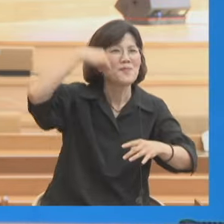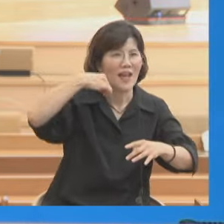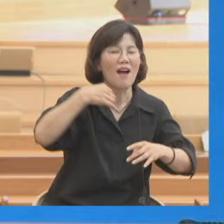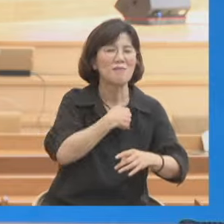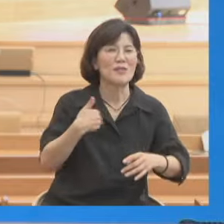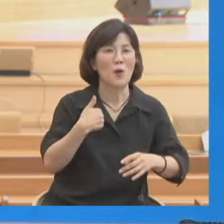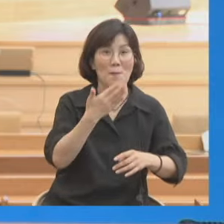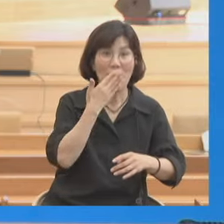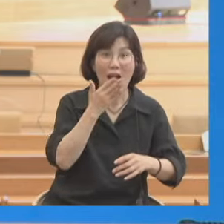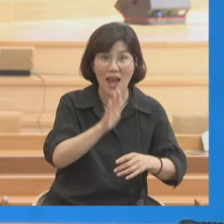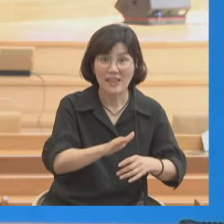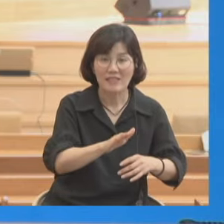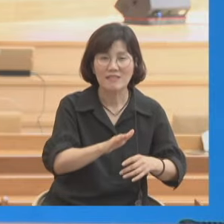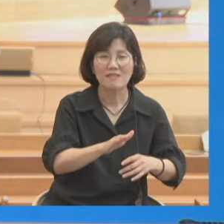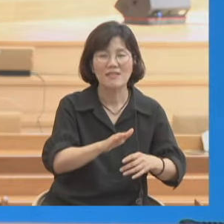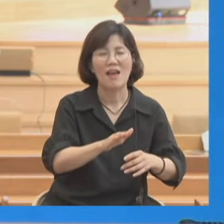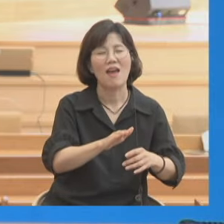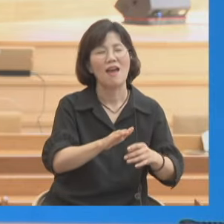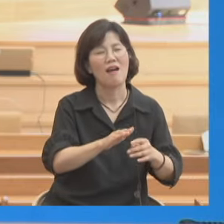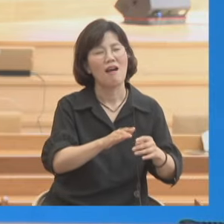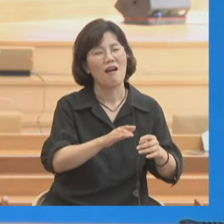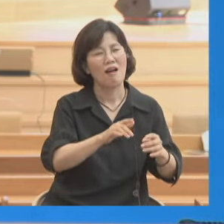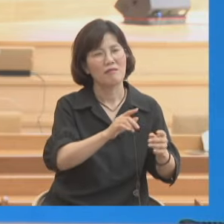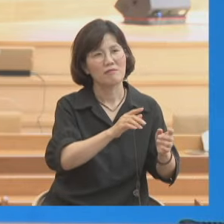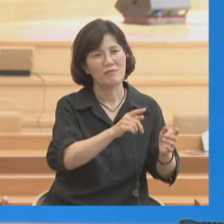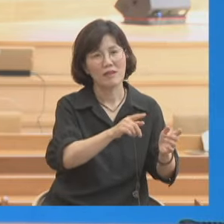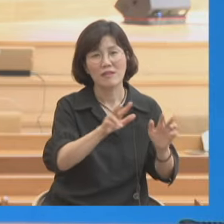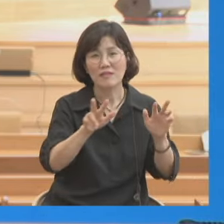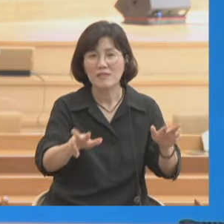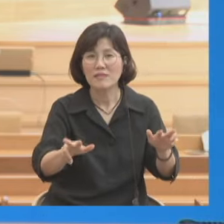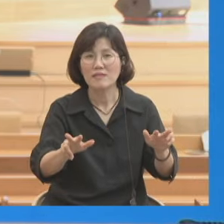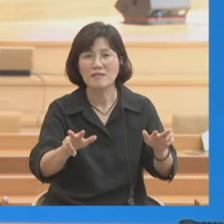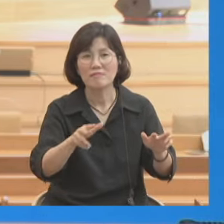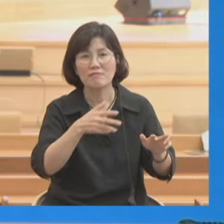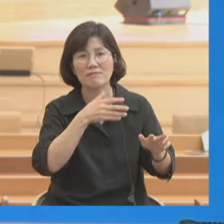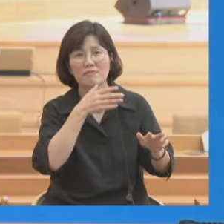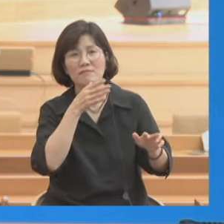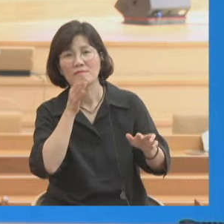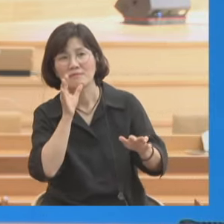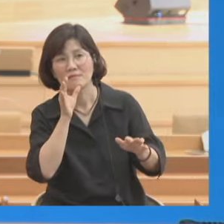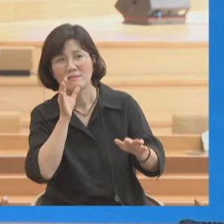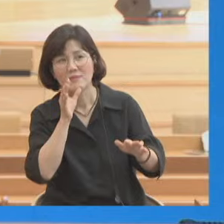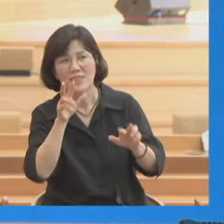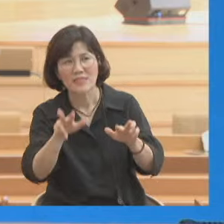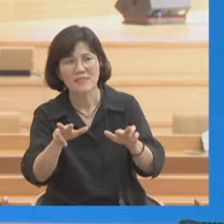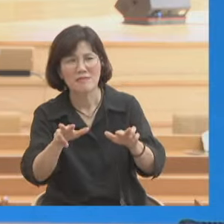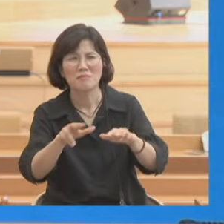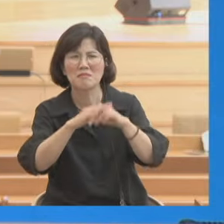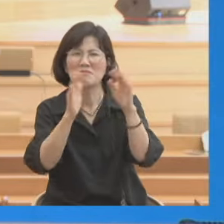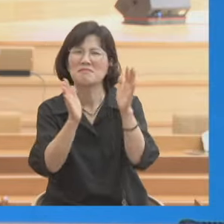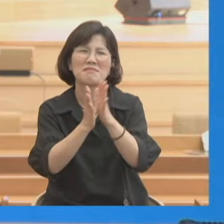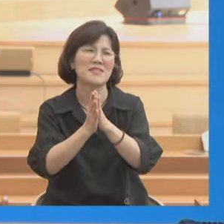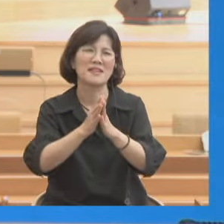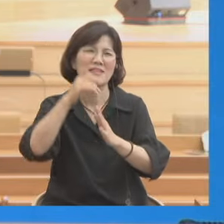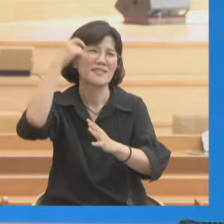것들로부터, 예전에는 육체적이고 물질적이고 감각적이면 다 됐는데 그 모든 것들이 흐물흐물해져.